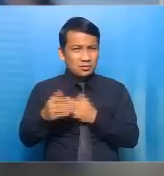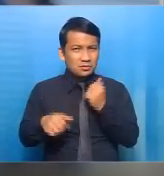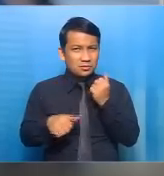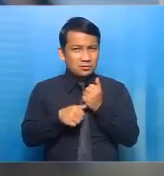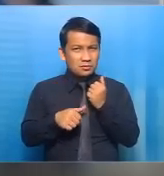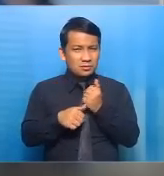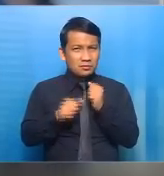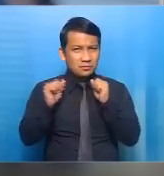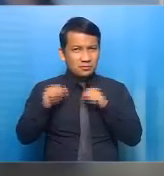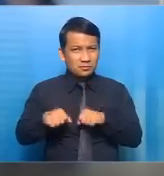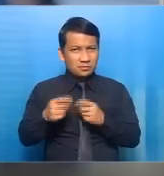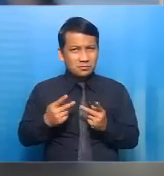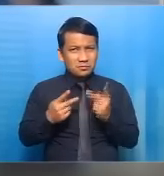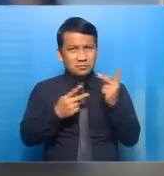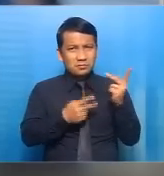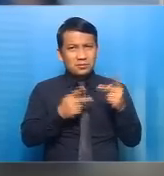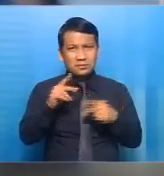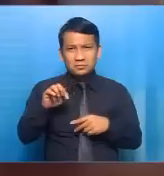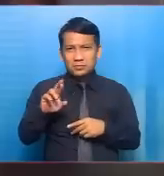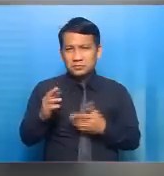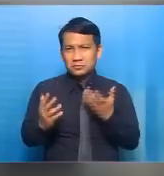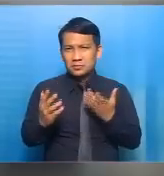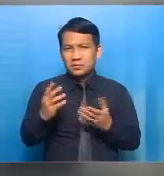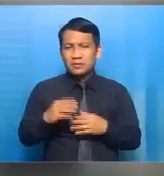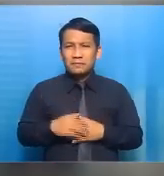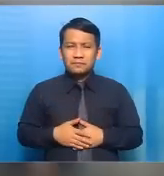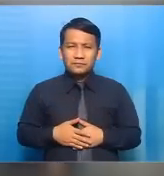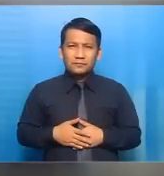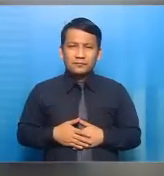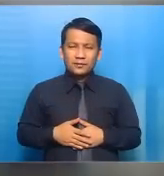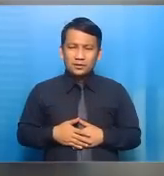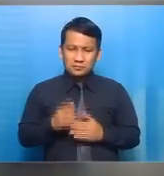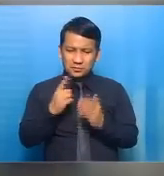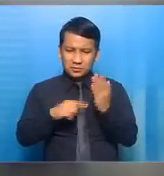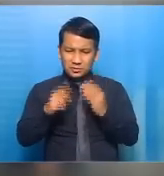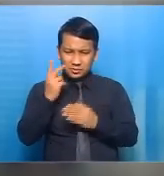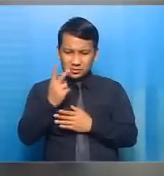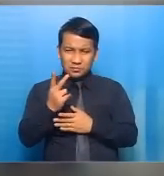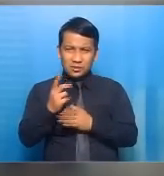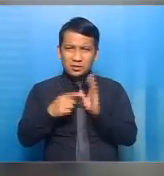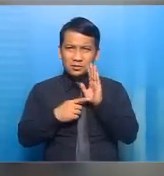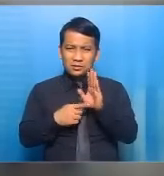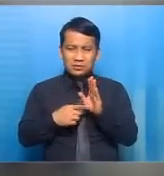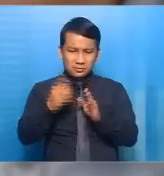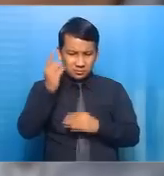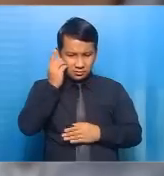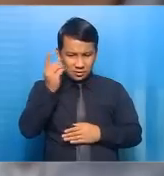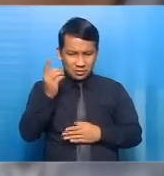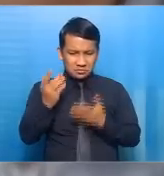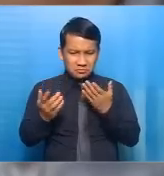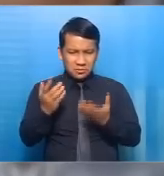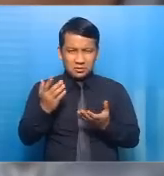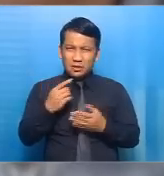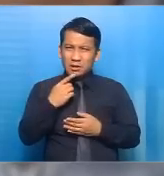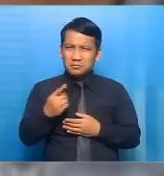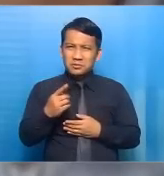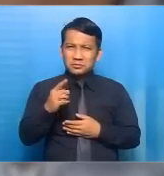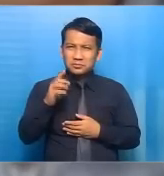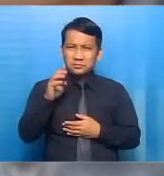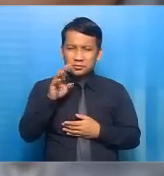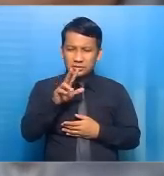FB para i-promote po yung message niya. Kinumpirma naman ng kapatid ng pulis na si Danilo na may humigit